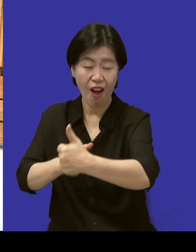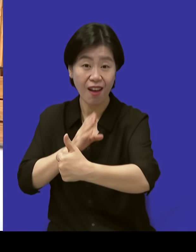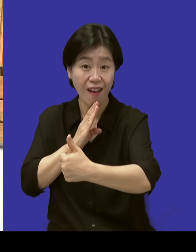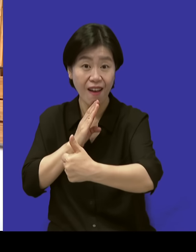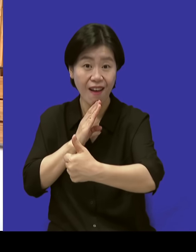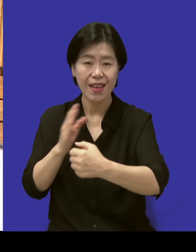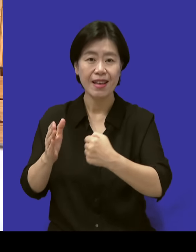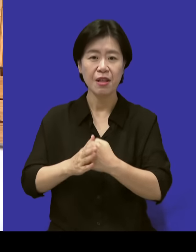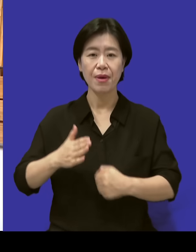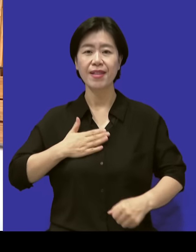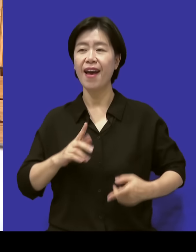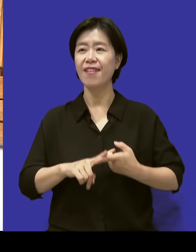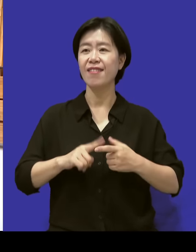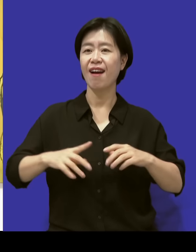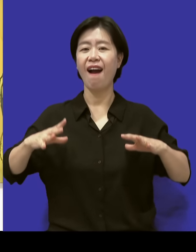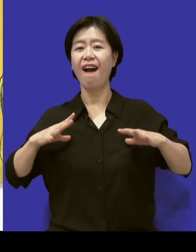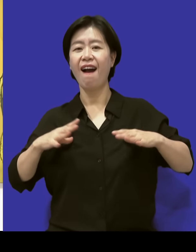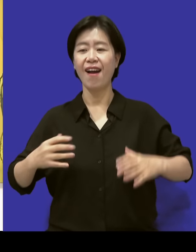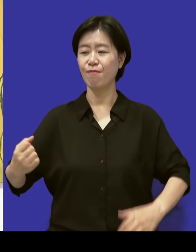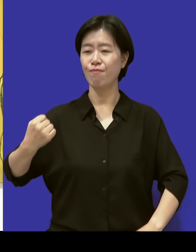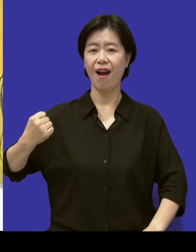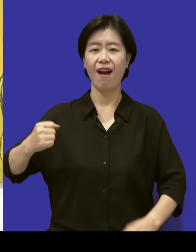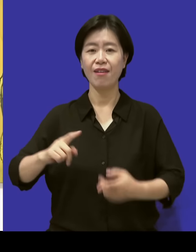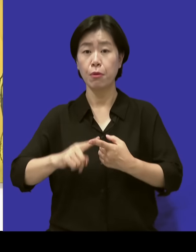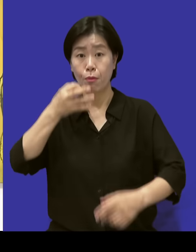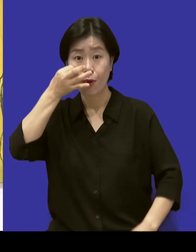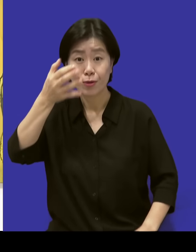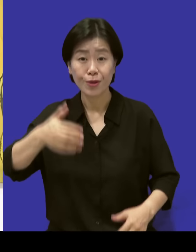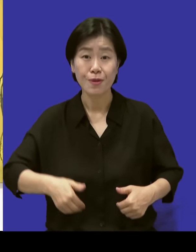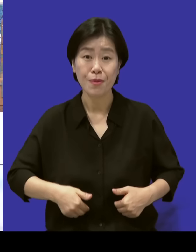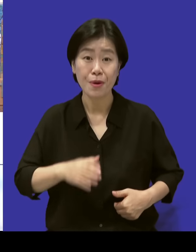예, 자기가 예, 자기가 이제 강하다는 것을 예. 내보여야 되는